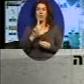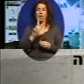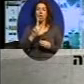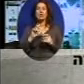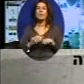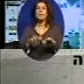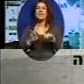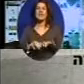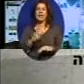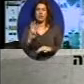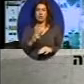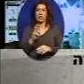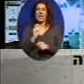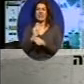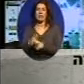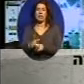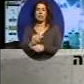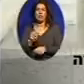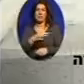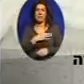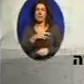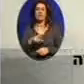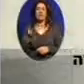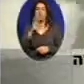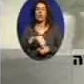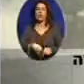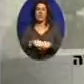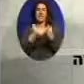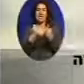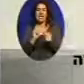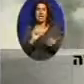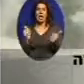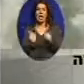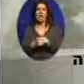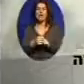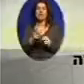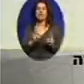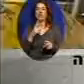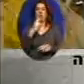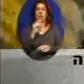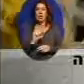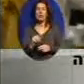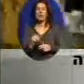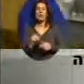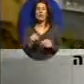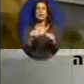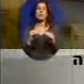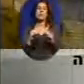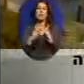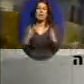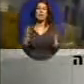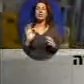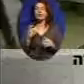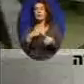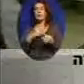3 מיליארד שקל תשלום לנפגעים, וישנו עוד נזק עקיף שמתבטא בסדר גודל של פי